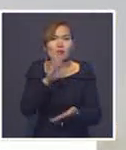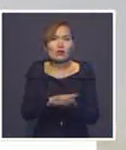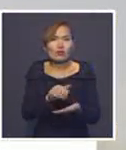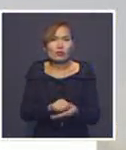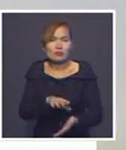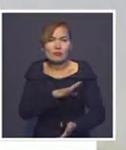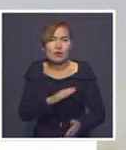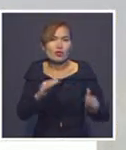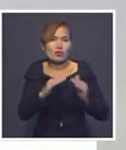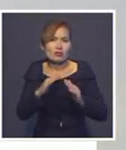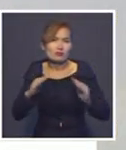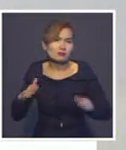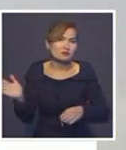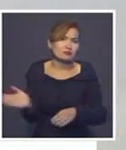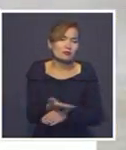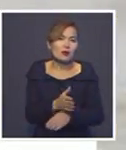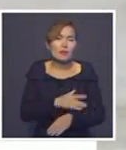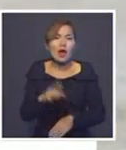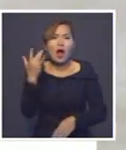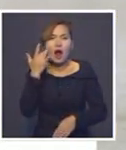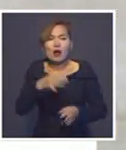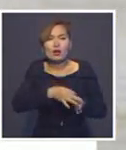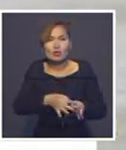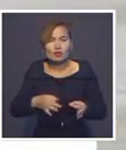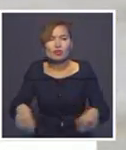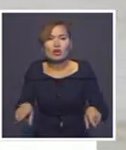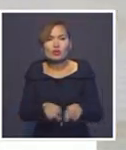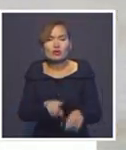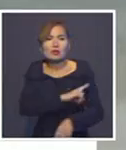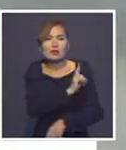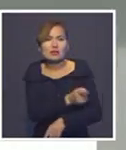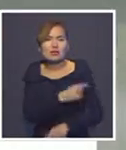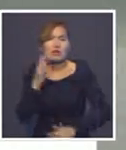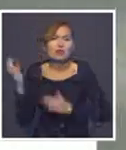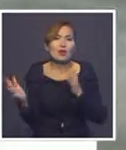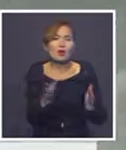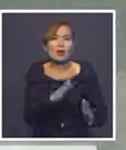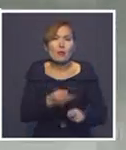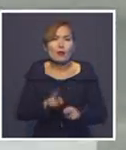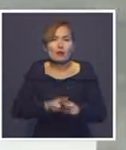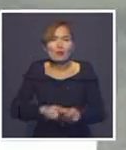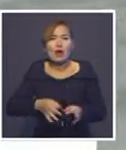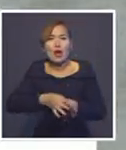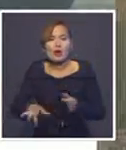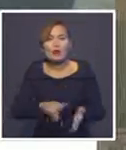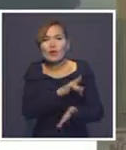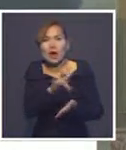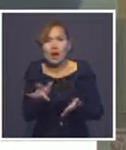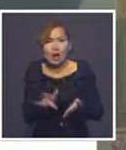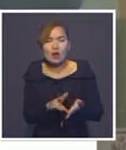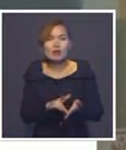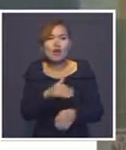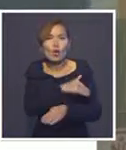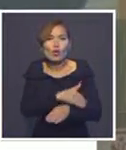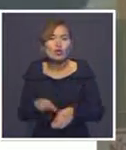кетті. Ирма дауылы Ақштың оңтүстік Каролина штатына да жойқын соққы берді. Мұнда Чарльстон деген қаланың көшелері өзенге